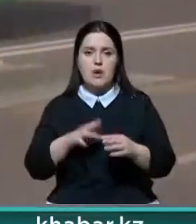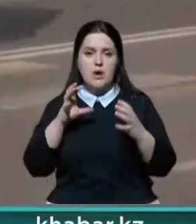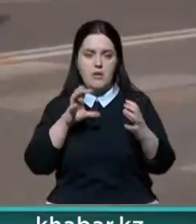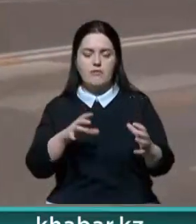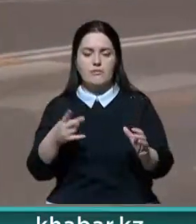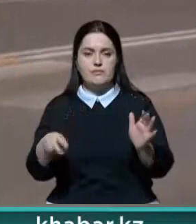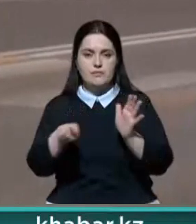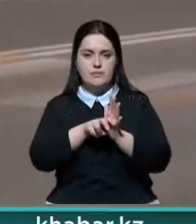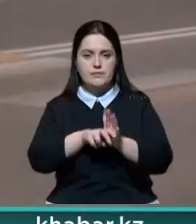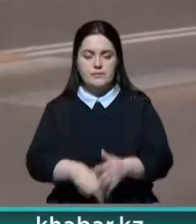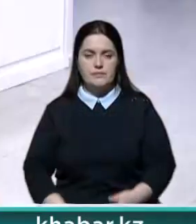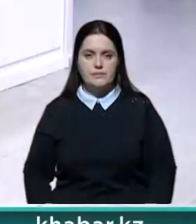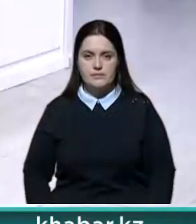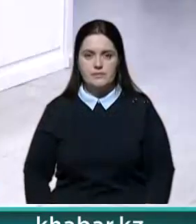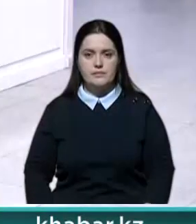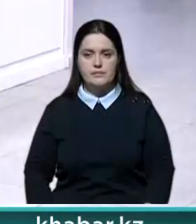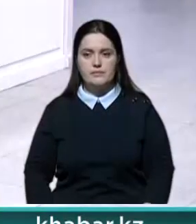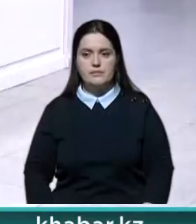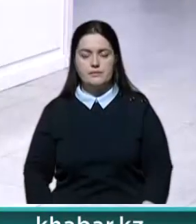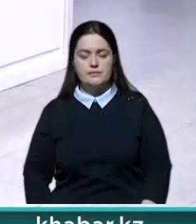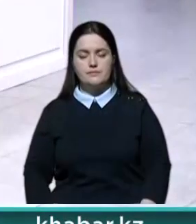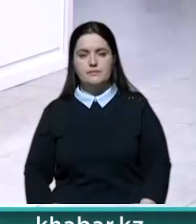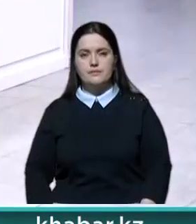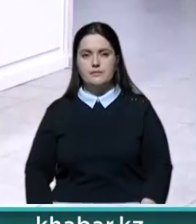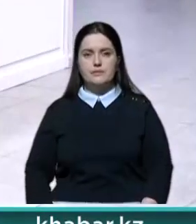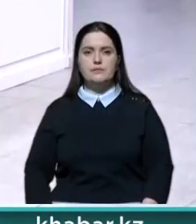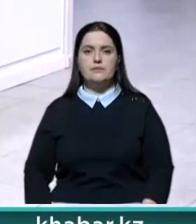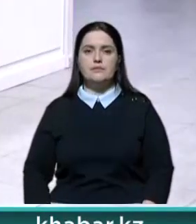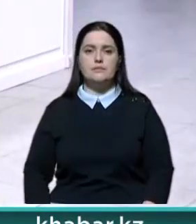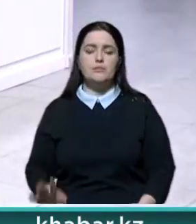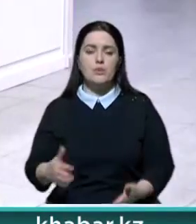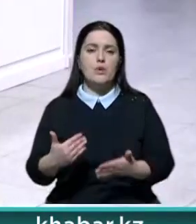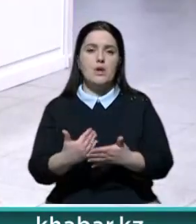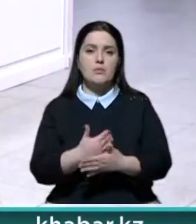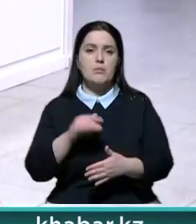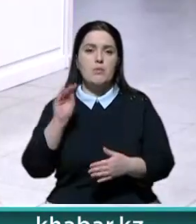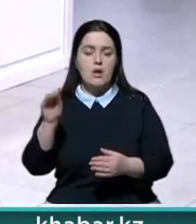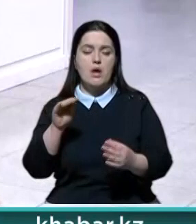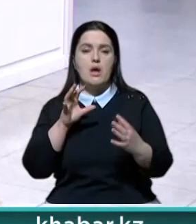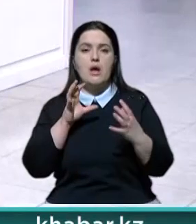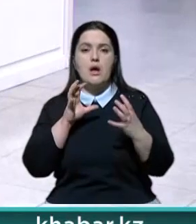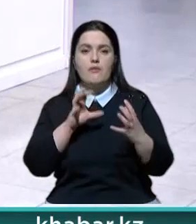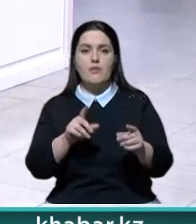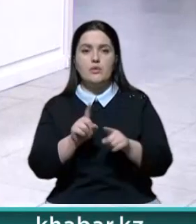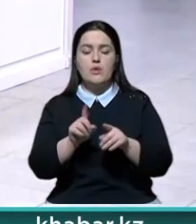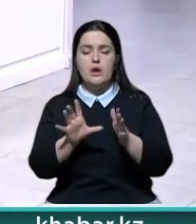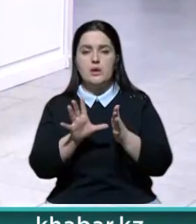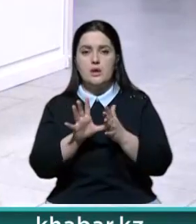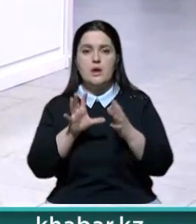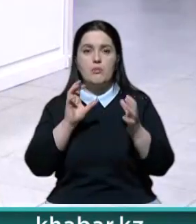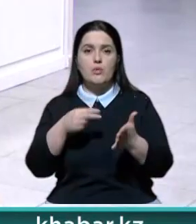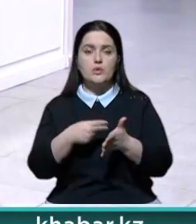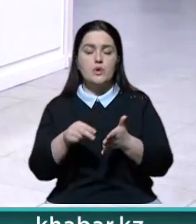общественный транспорт. Будет обновляться весь автобусный парк. Но помимо электроавтобусов будут